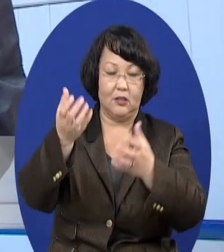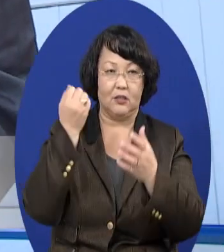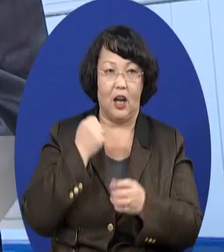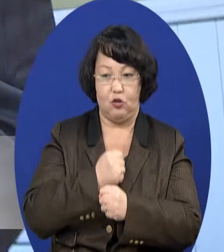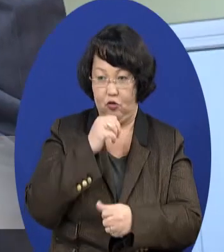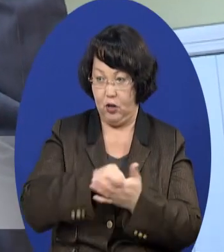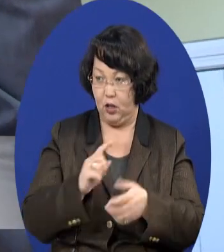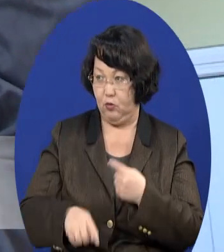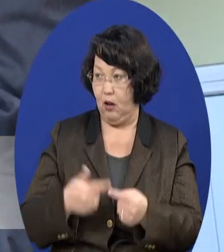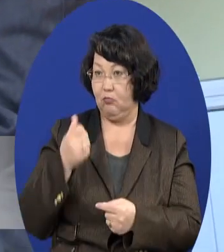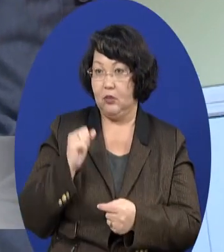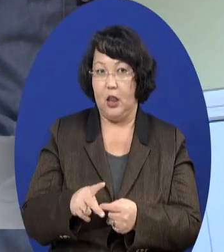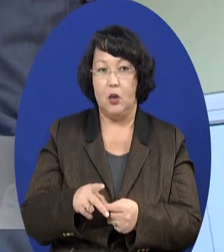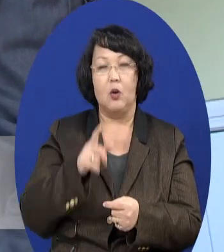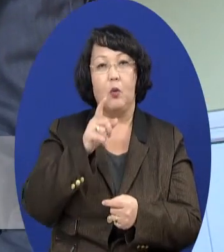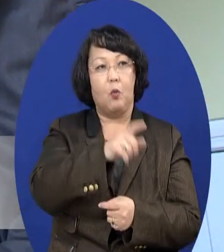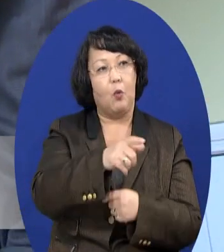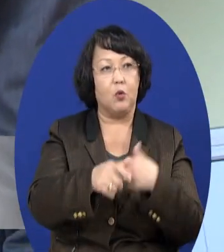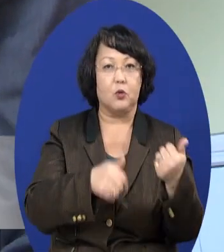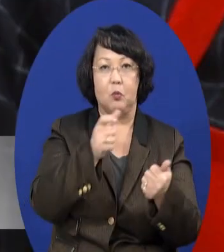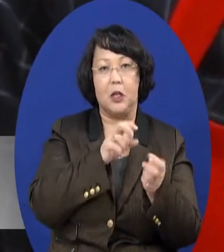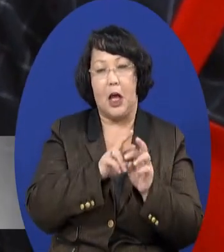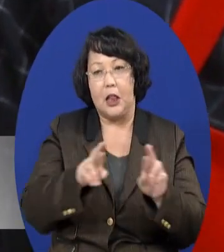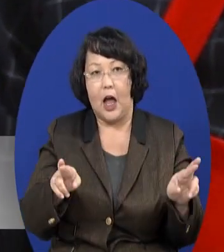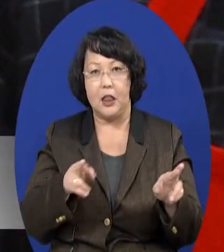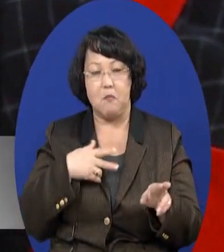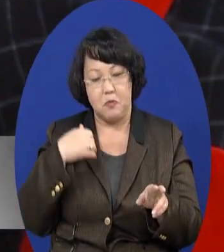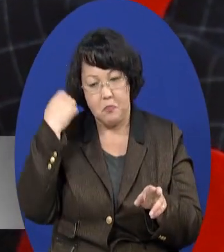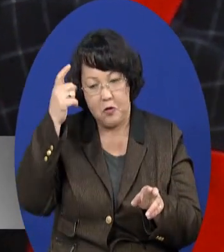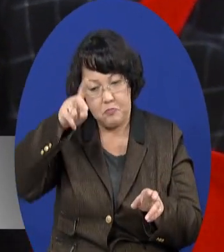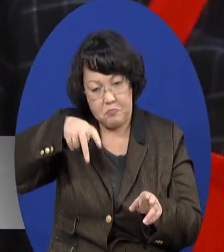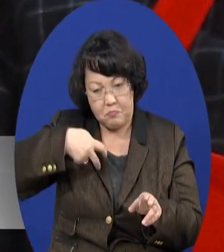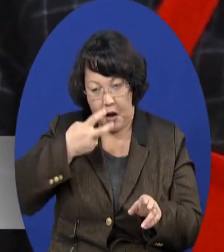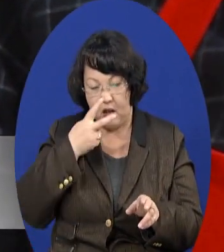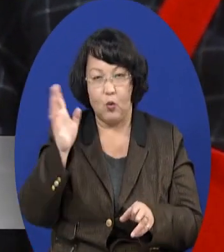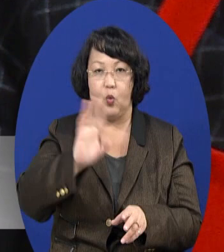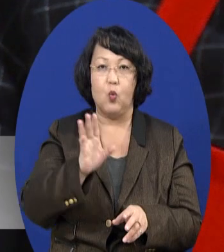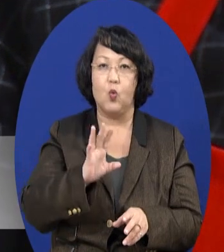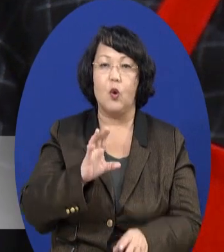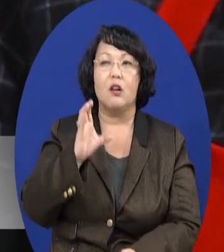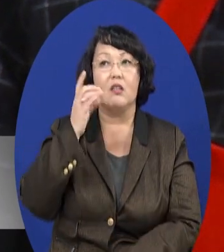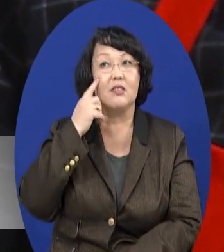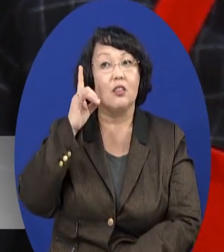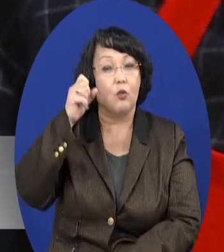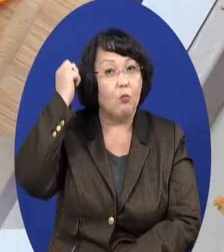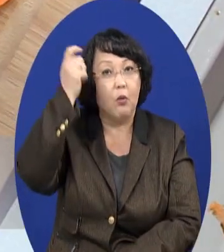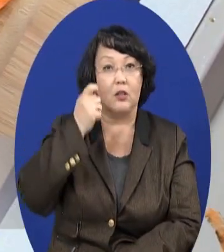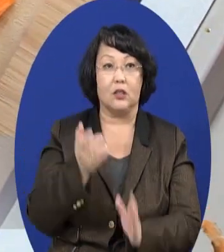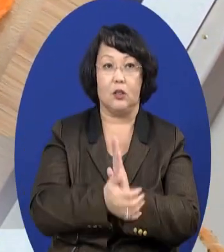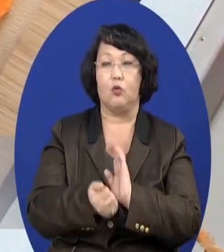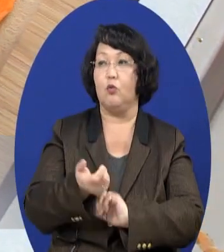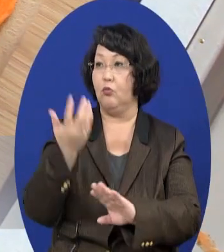өөрийгөө бусдаас өөр гэж бодохгүй байх нь чухал гэдгийг онцолж байлаа. Инснээр сэтгэн бодох чадвар өмнөхөөс хэд дахин нэмэгдсэн